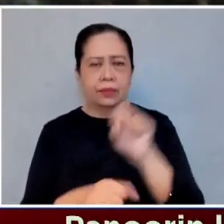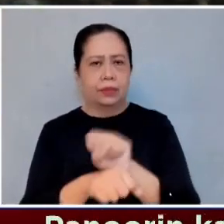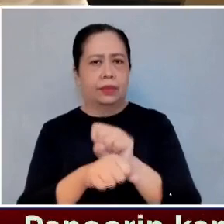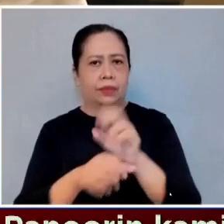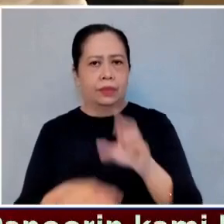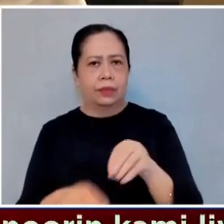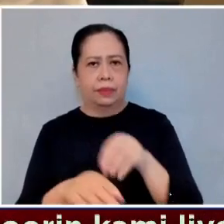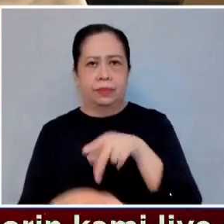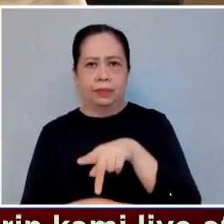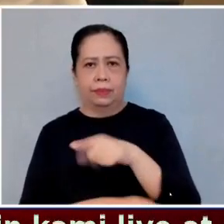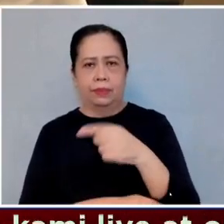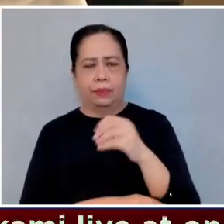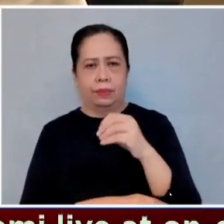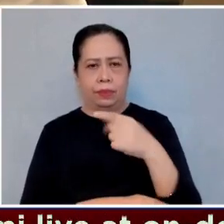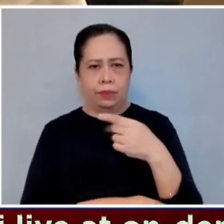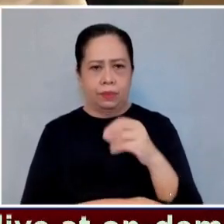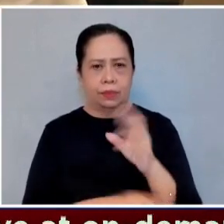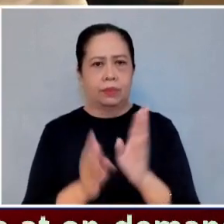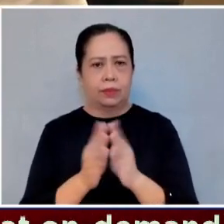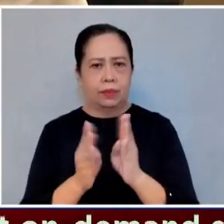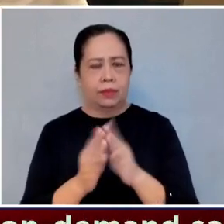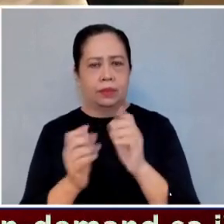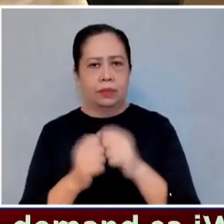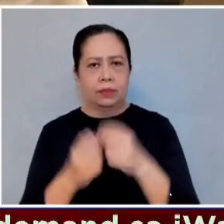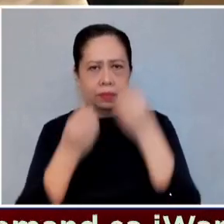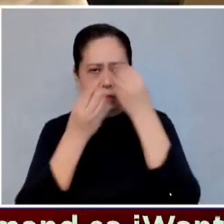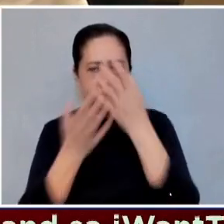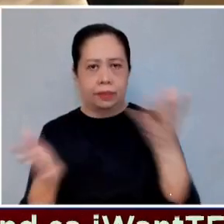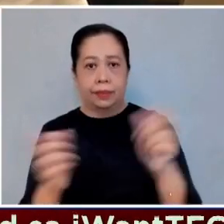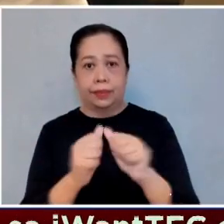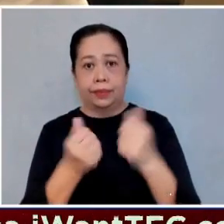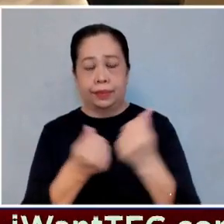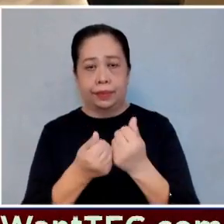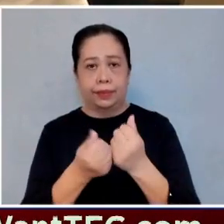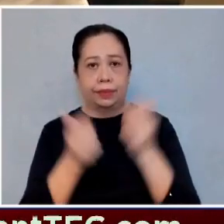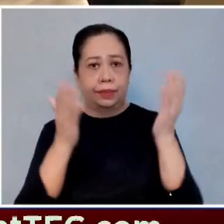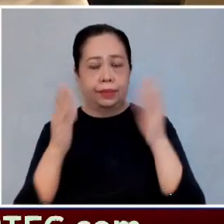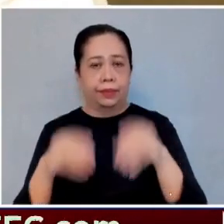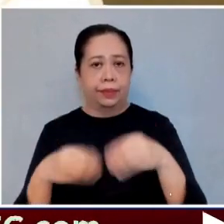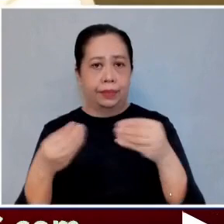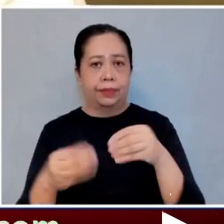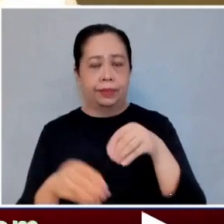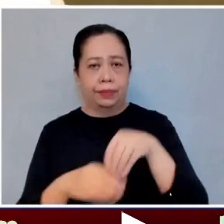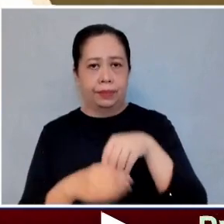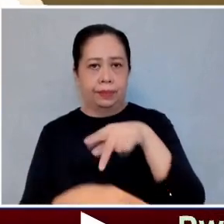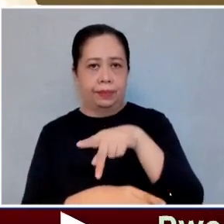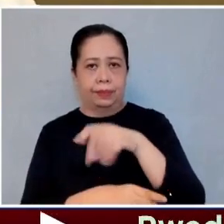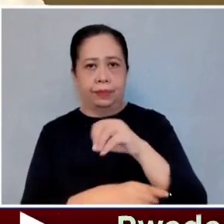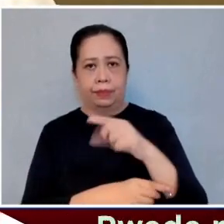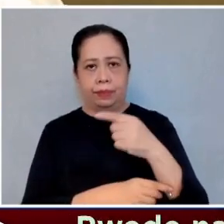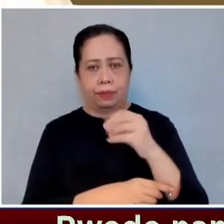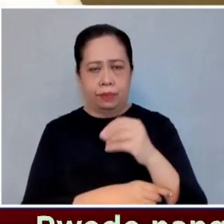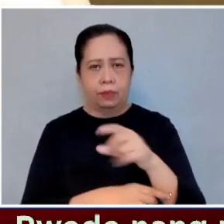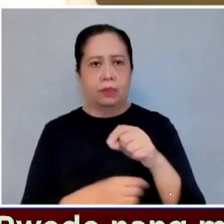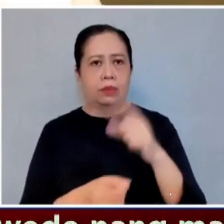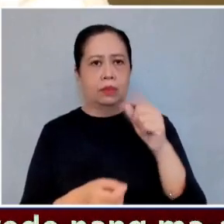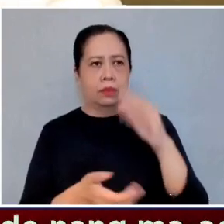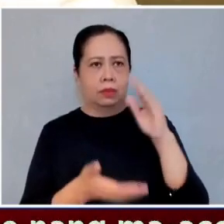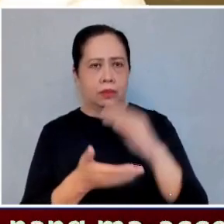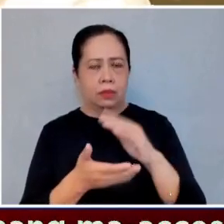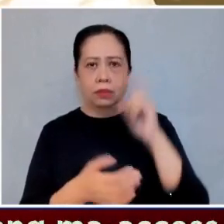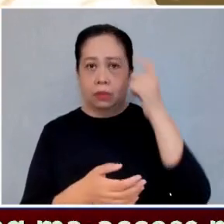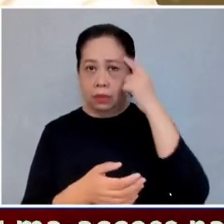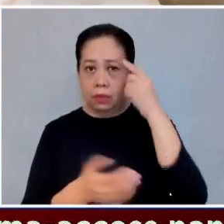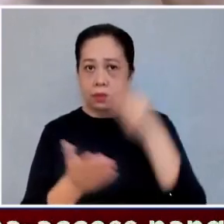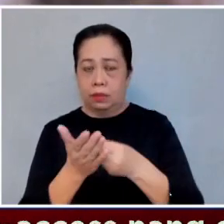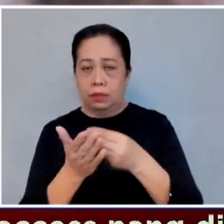mga Pogo. Sa isang press con, ipinahiyag ng Association of Service Providers and Pogos na bukod sa mababawasan ang kita ng gobyerno